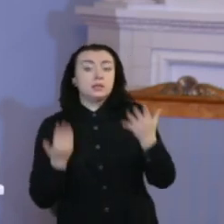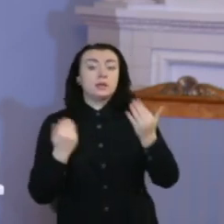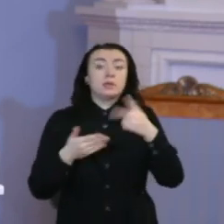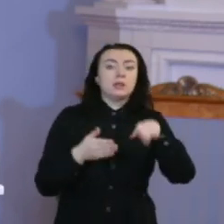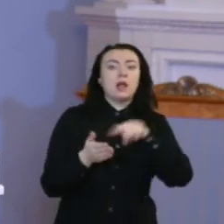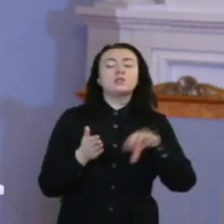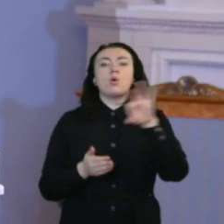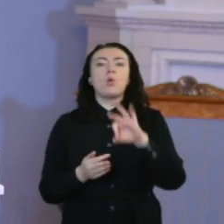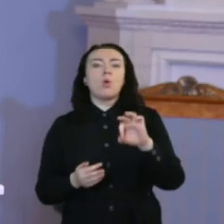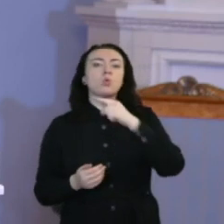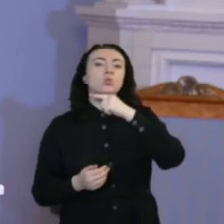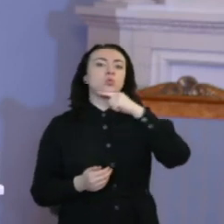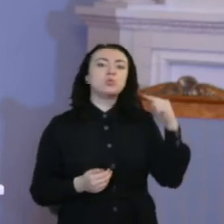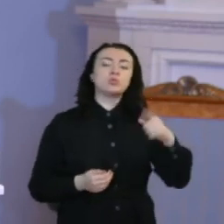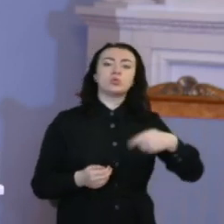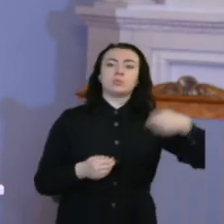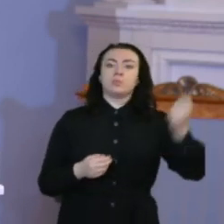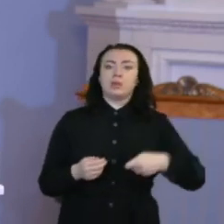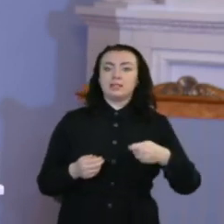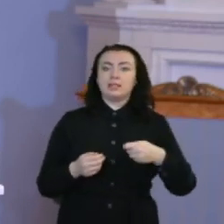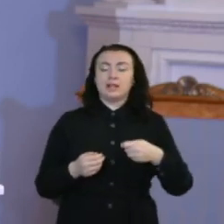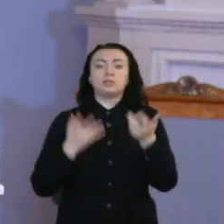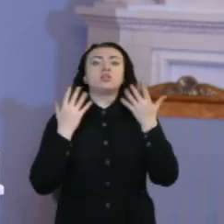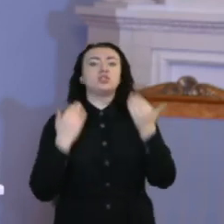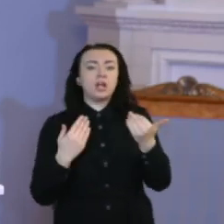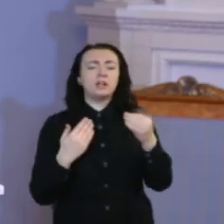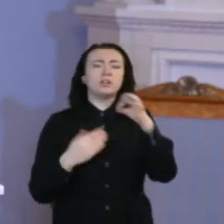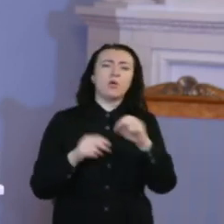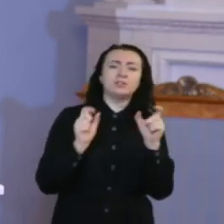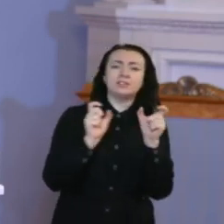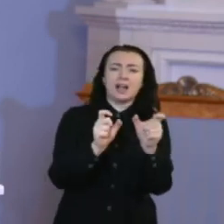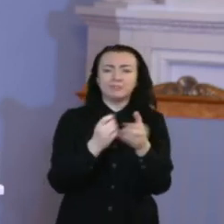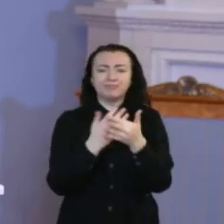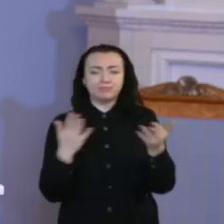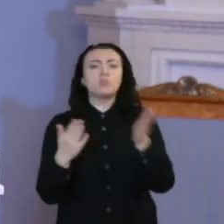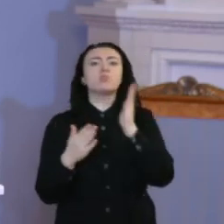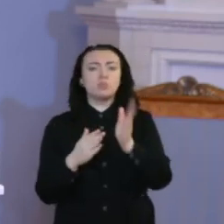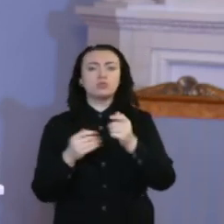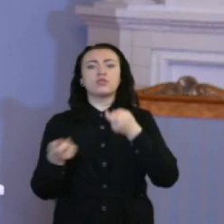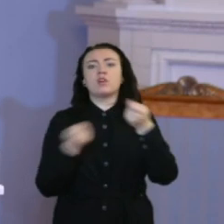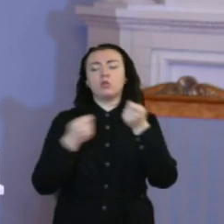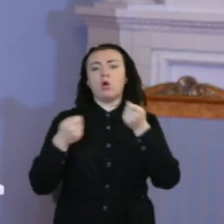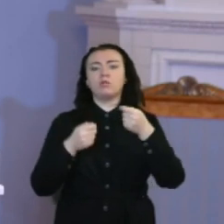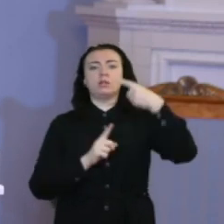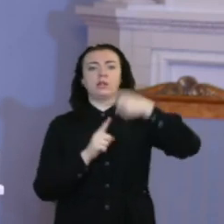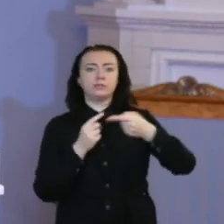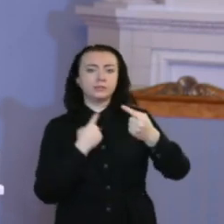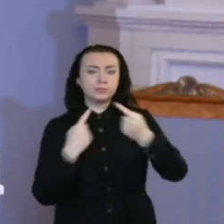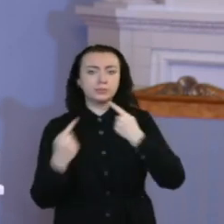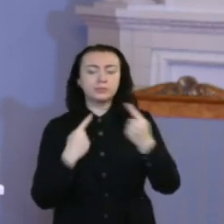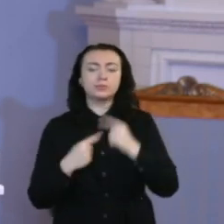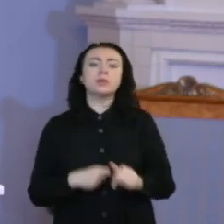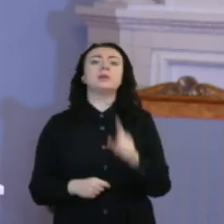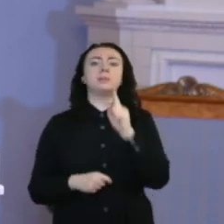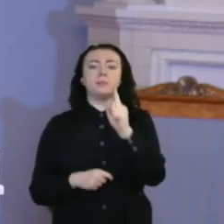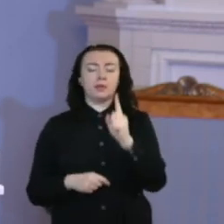klausimas, apie kurią turbūt bus šiandien taip pat kalbama ir vadovų taryboje, ir kituose tarptautiniuose formatuose, bet taip